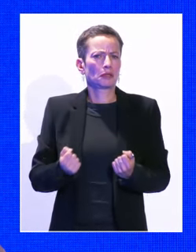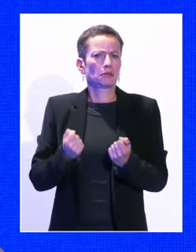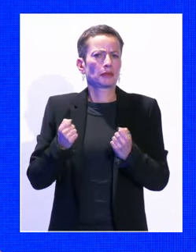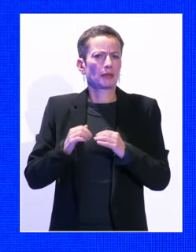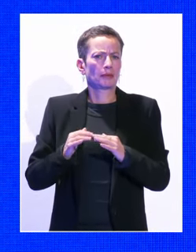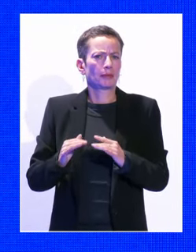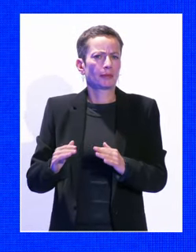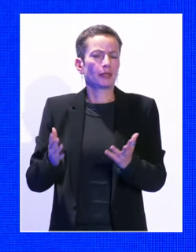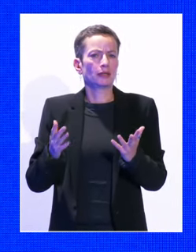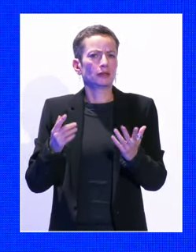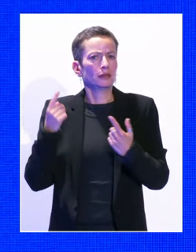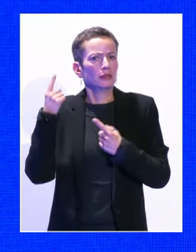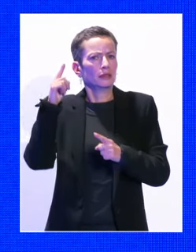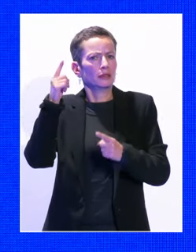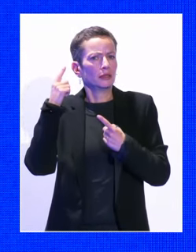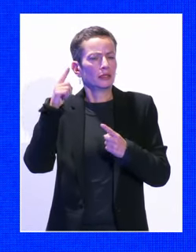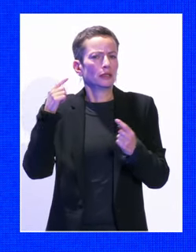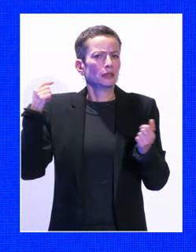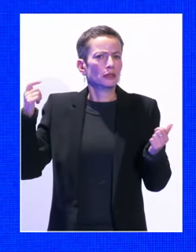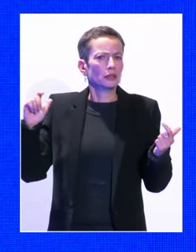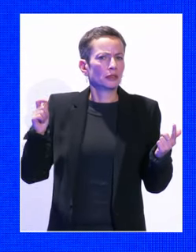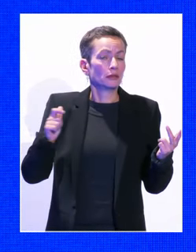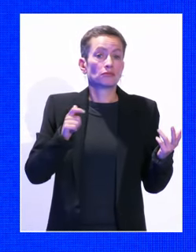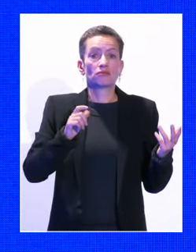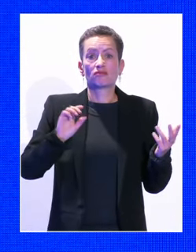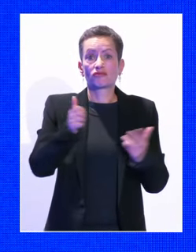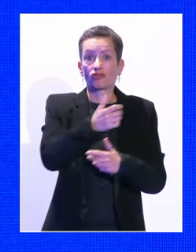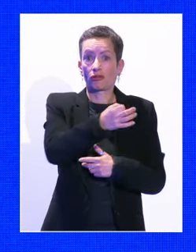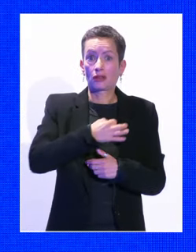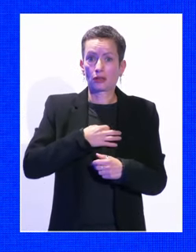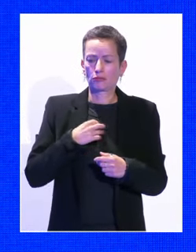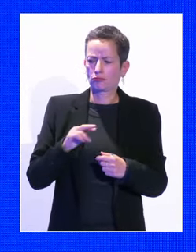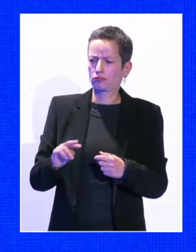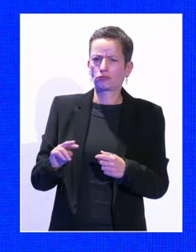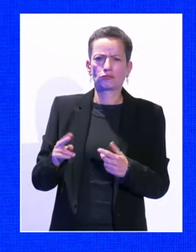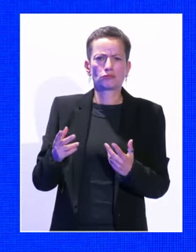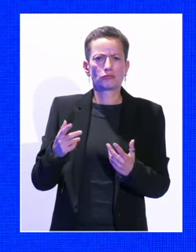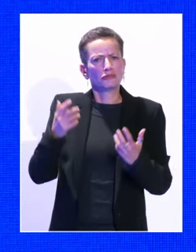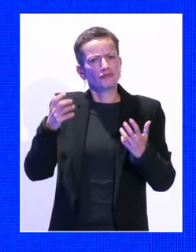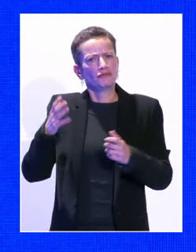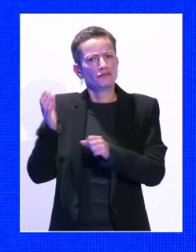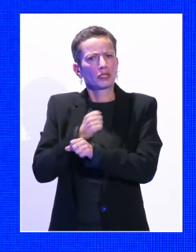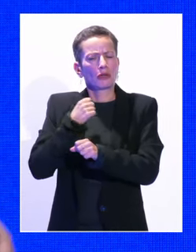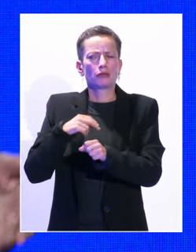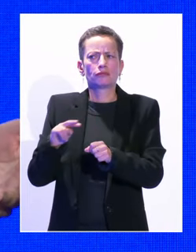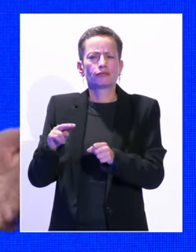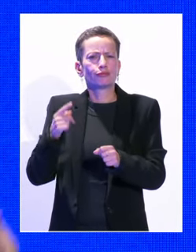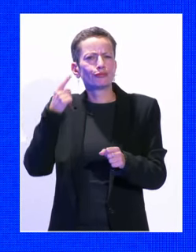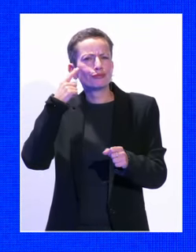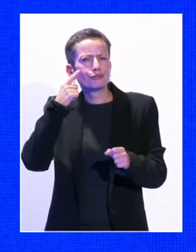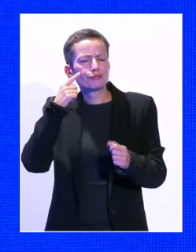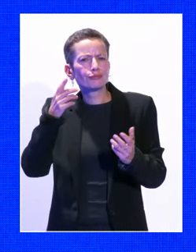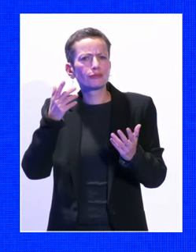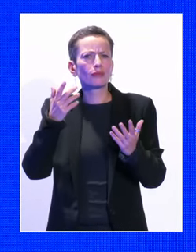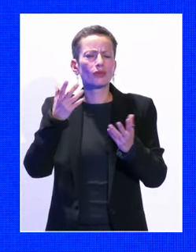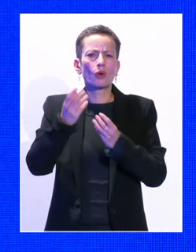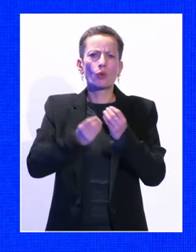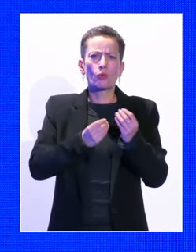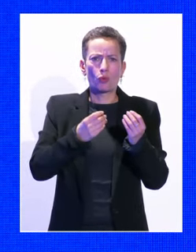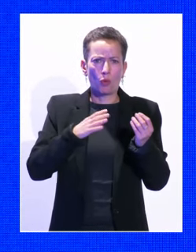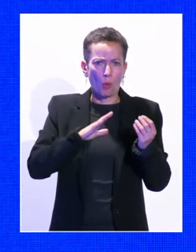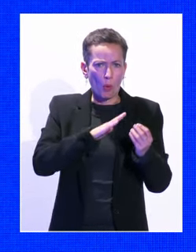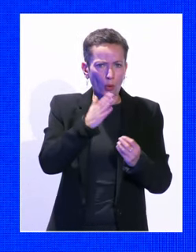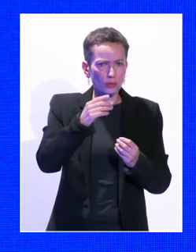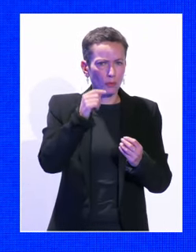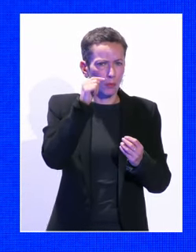revendications, comme chacun d'entre nous l'a dit, absolument infondées de victoire, tout aussi scandaleusement mensongères